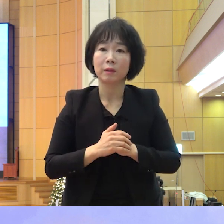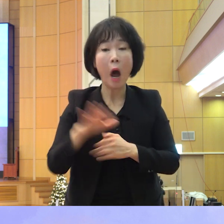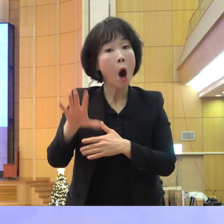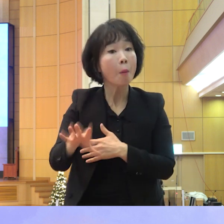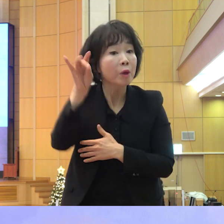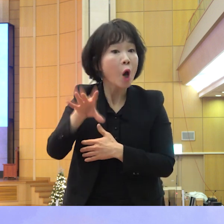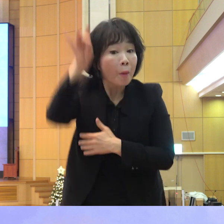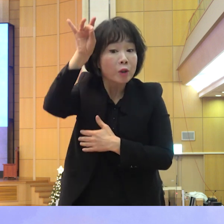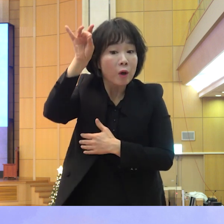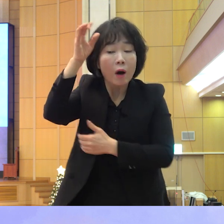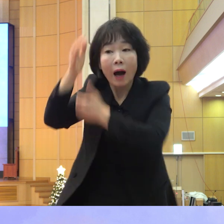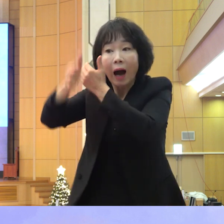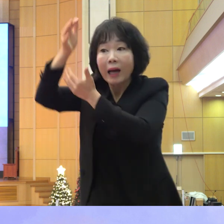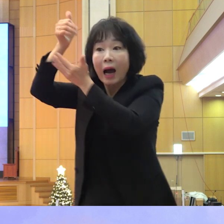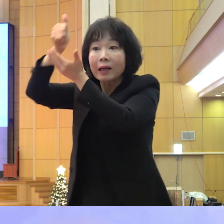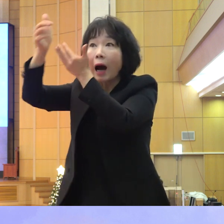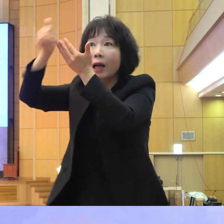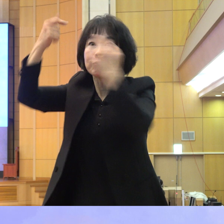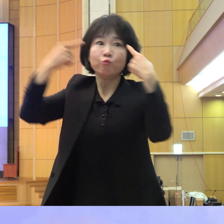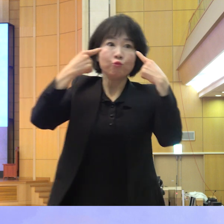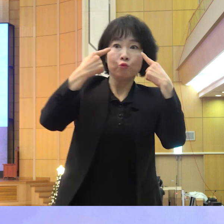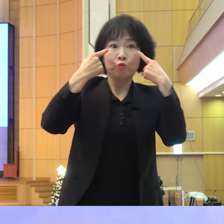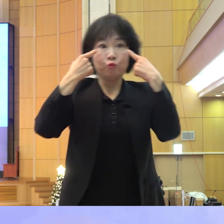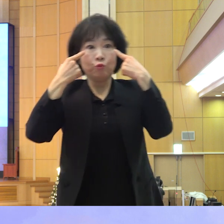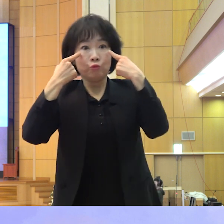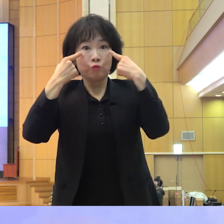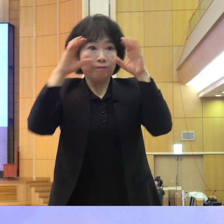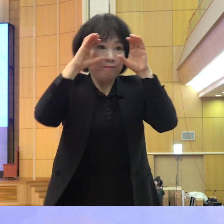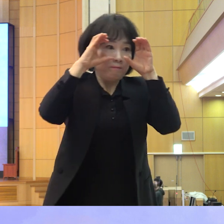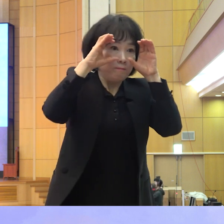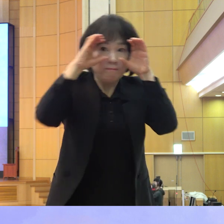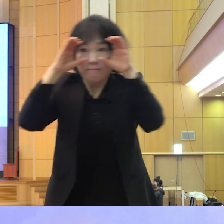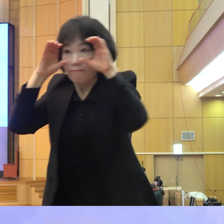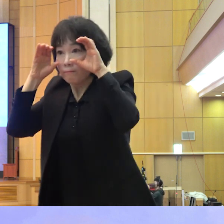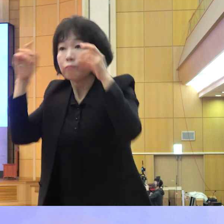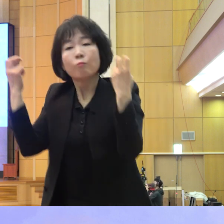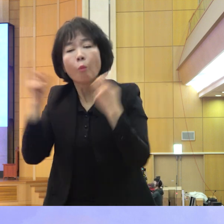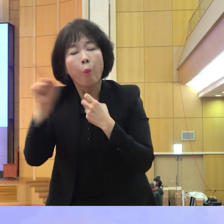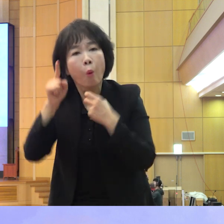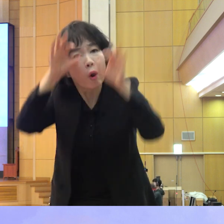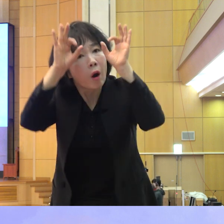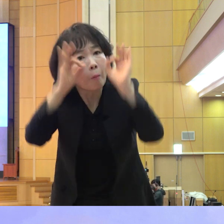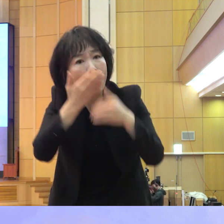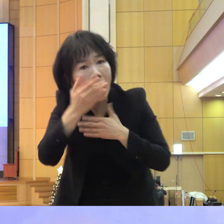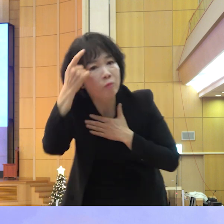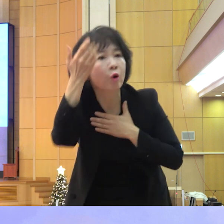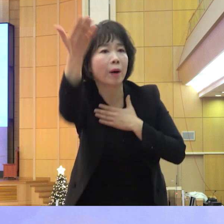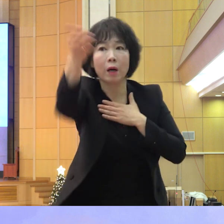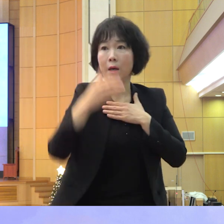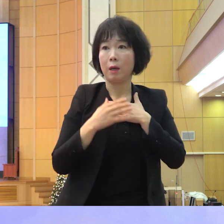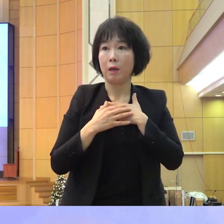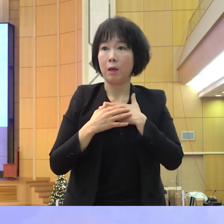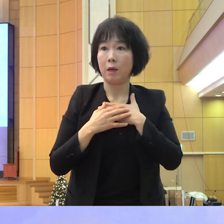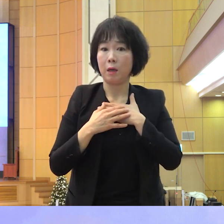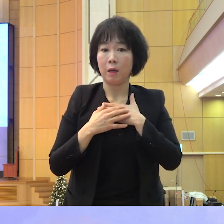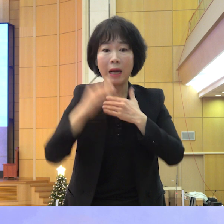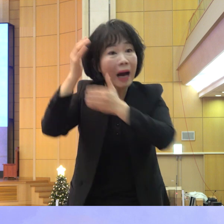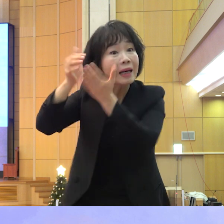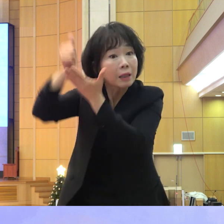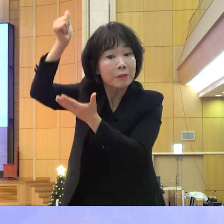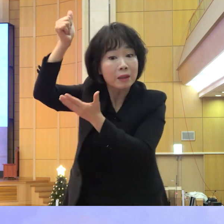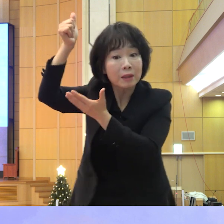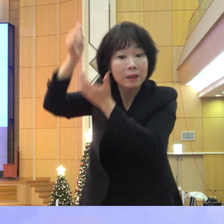먼저 하나님께서 무엇을 보는가? 그 결과가 어떻게 되는가? 창세기 1장 보니까 하나님께서